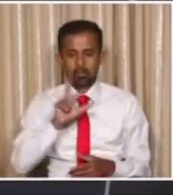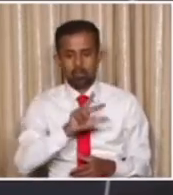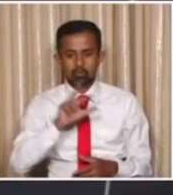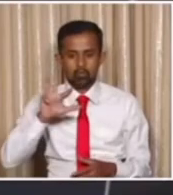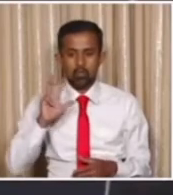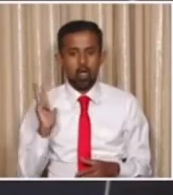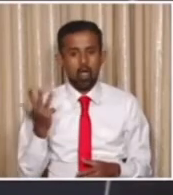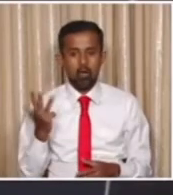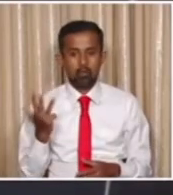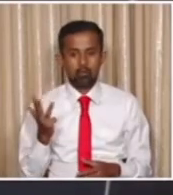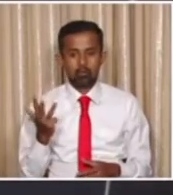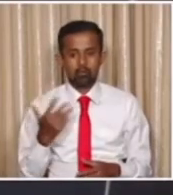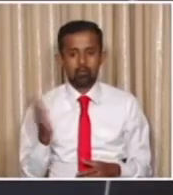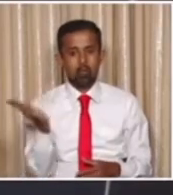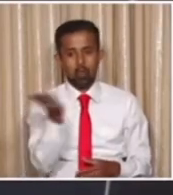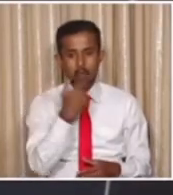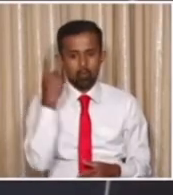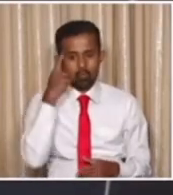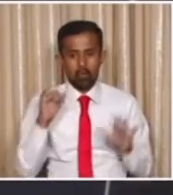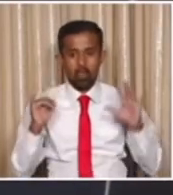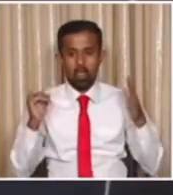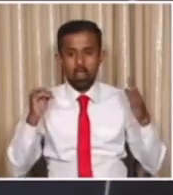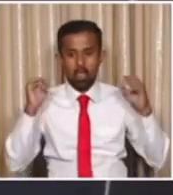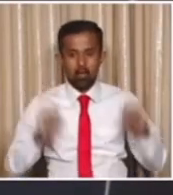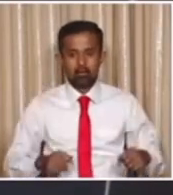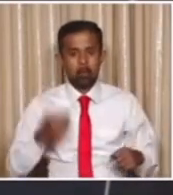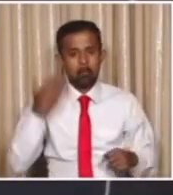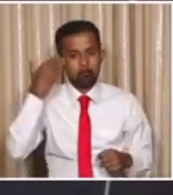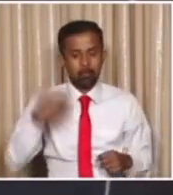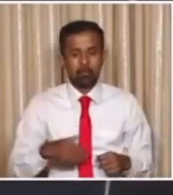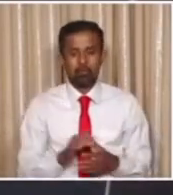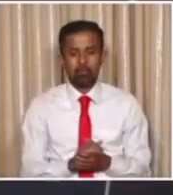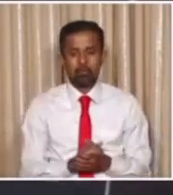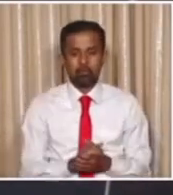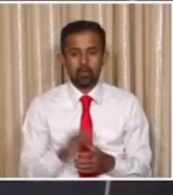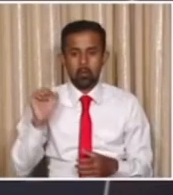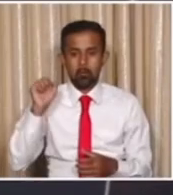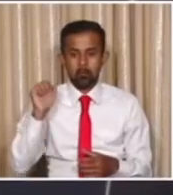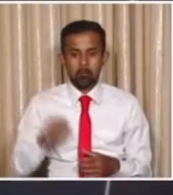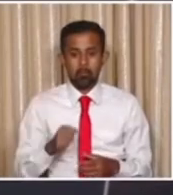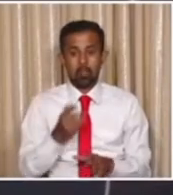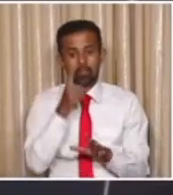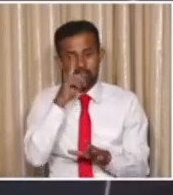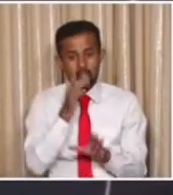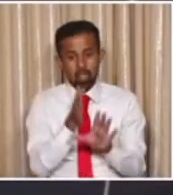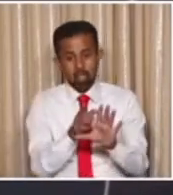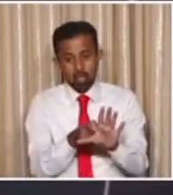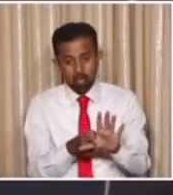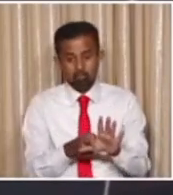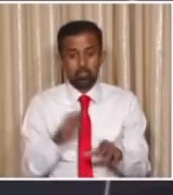වෙනකොට අපි කවුරුත් දන්නවා 60,000ක් ජීවිත නැති වුණා. එයින් 50,000ක්ම තරුණ ජීවිත. දැන්